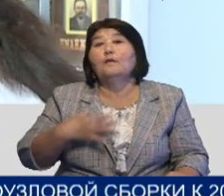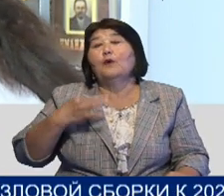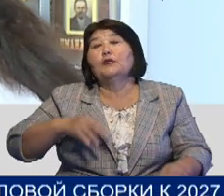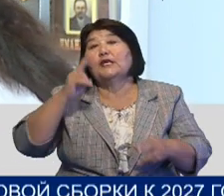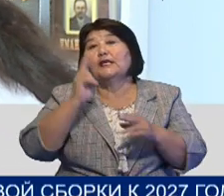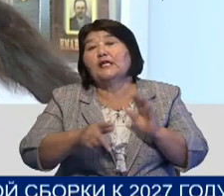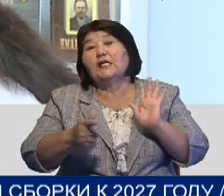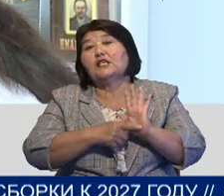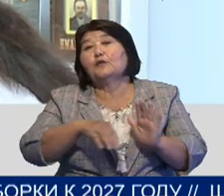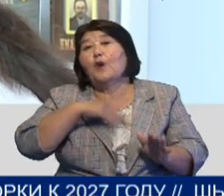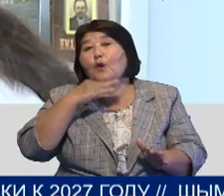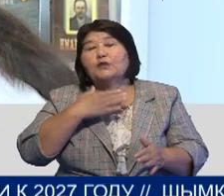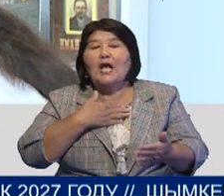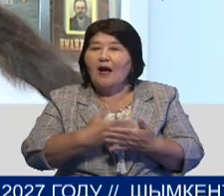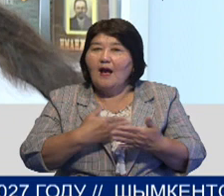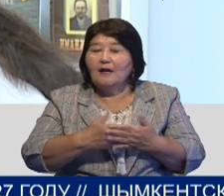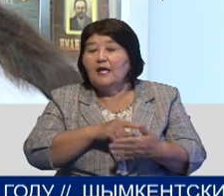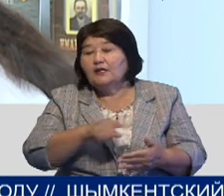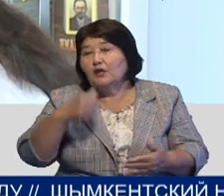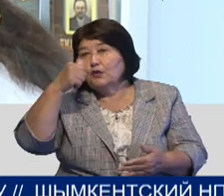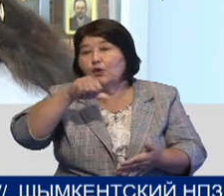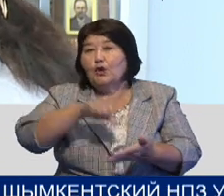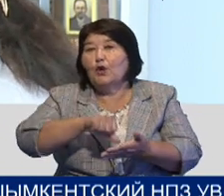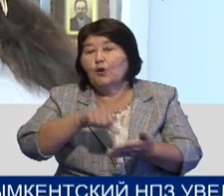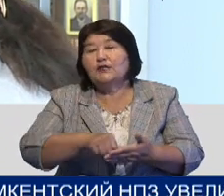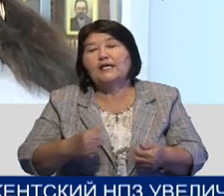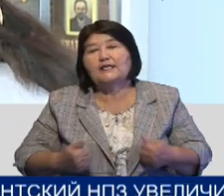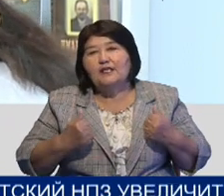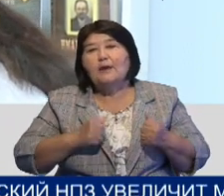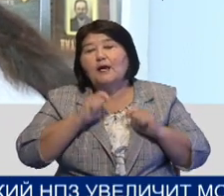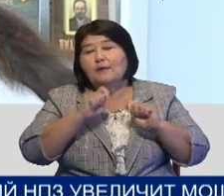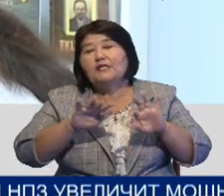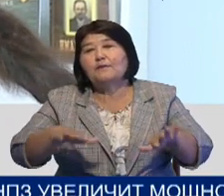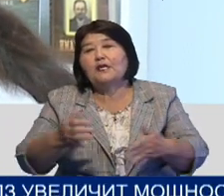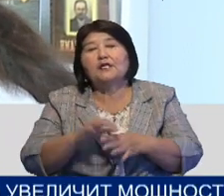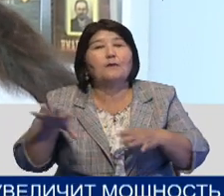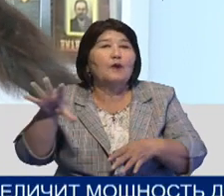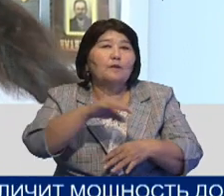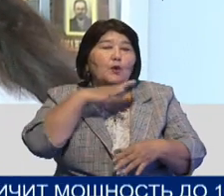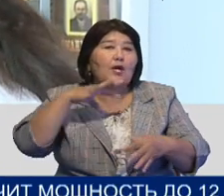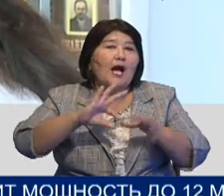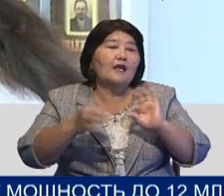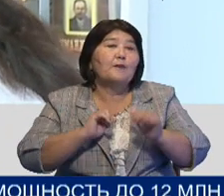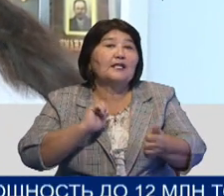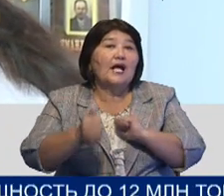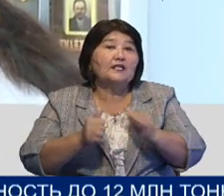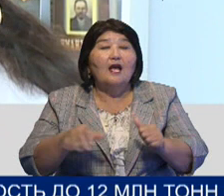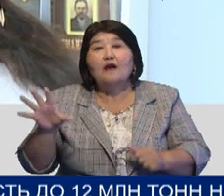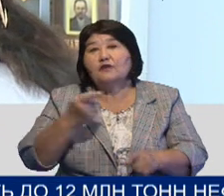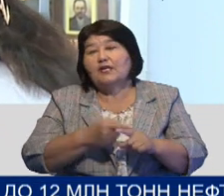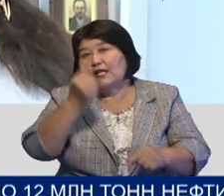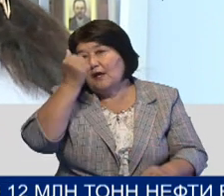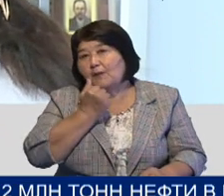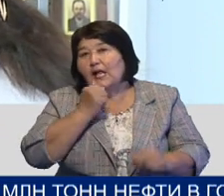седьмой класс активный в течение года участвовал и занимал призовые места на многих Олимпиадах и ВС это